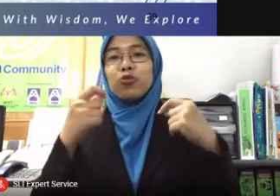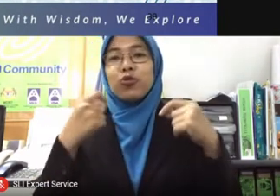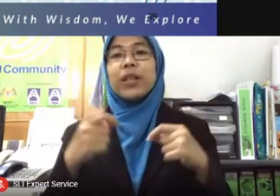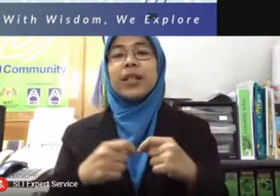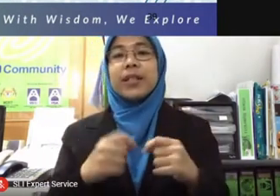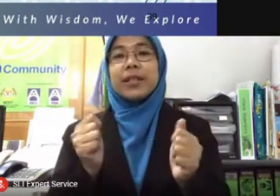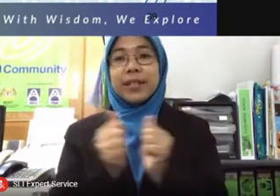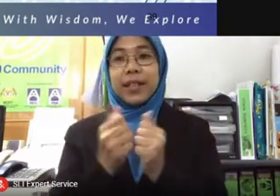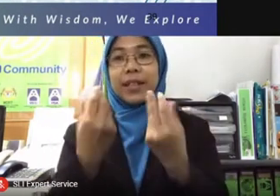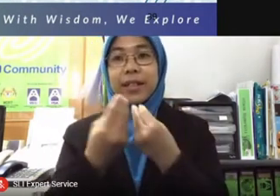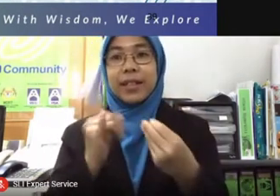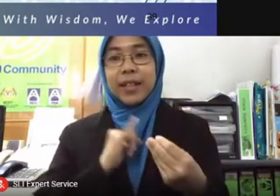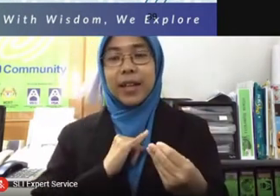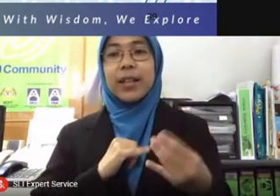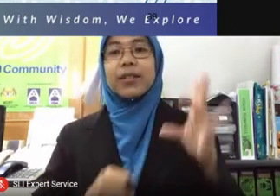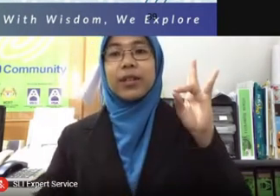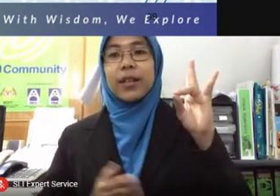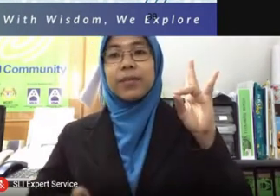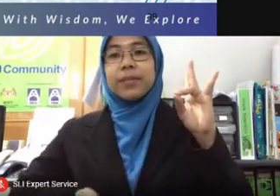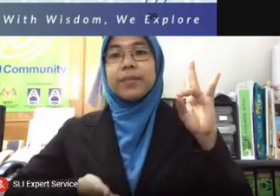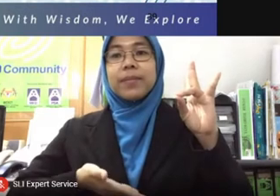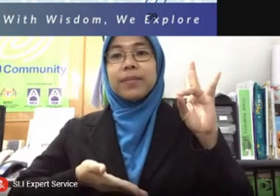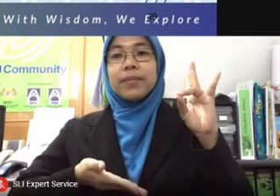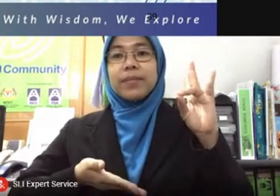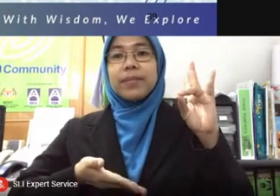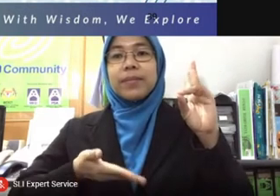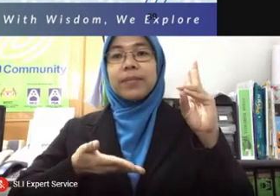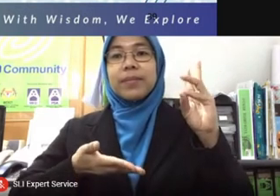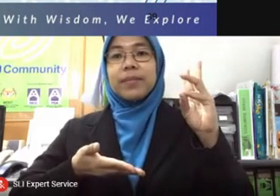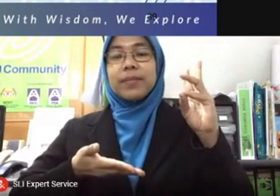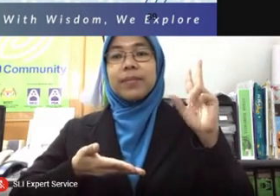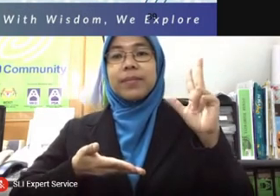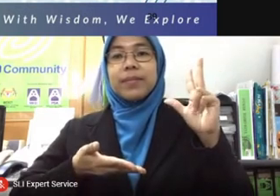dengan kiraan saya tarik.